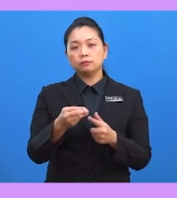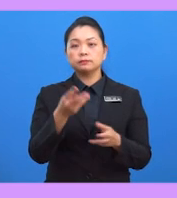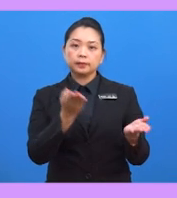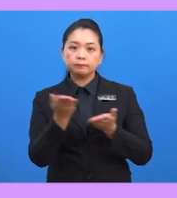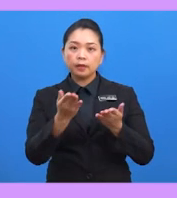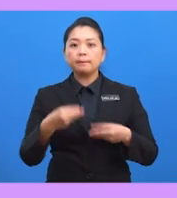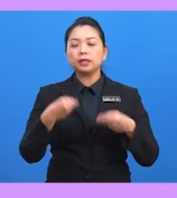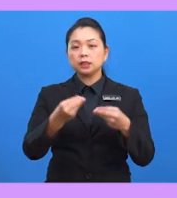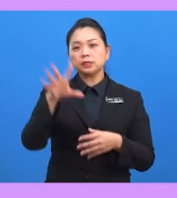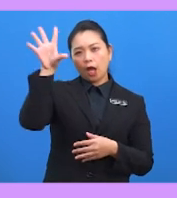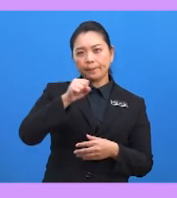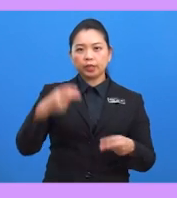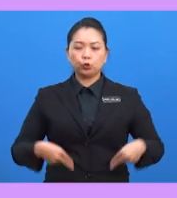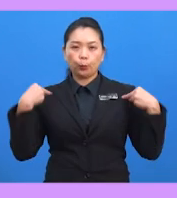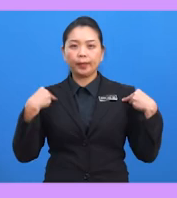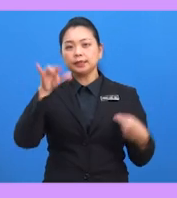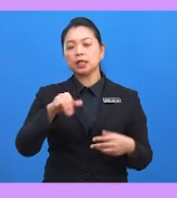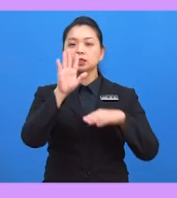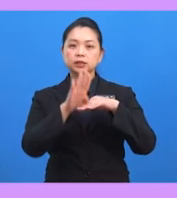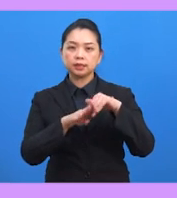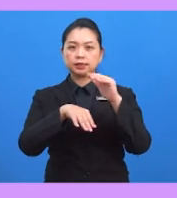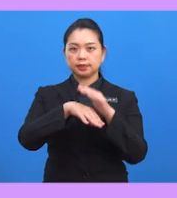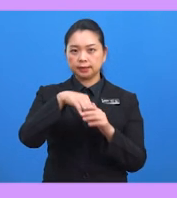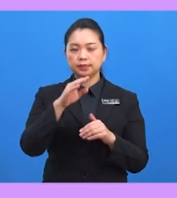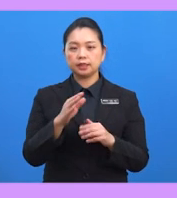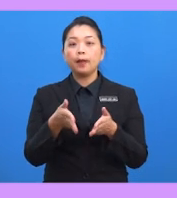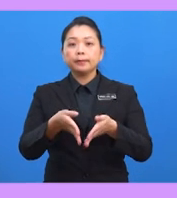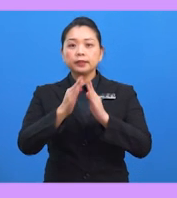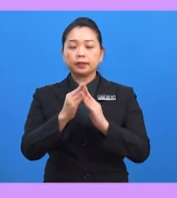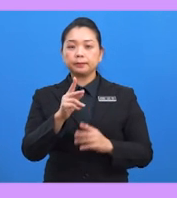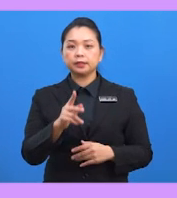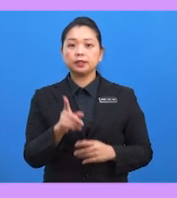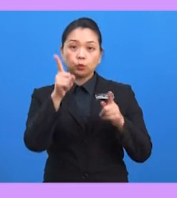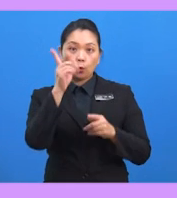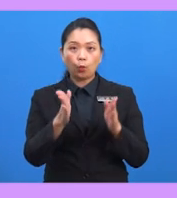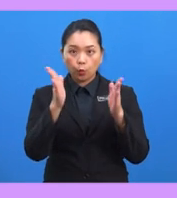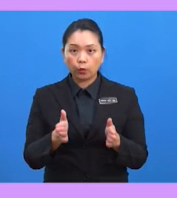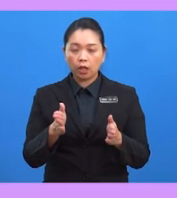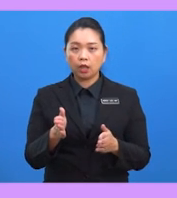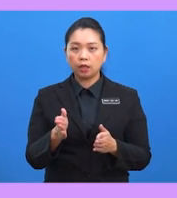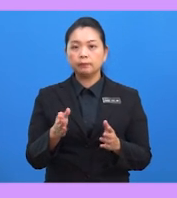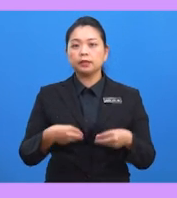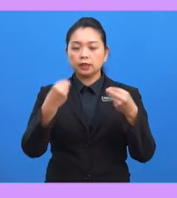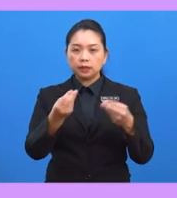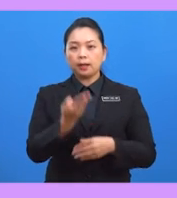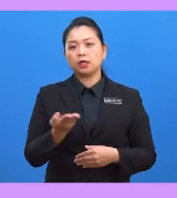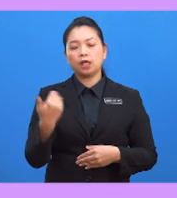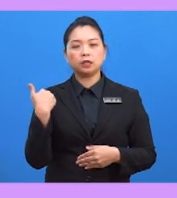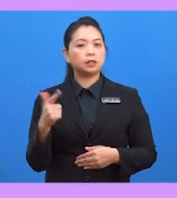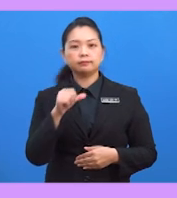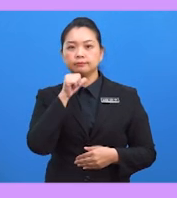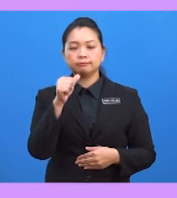mencapai kehidupan yang selesa. Permintaan individu terhadap barang kehendak adalah tidak terhad, di